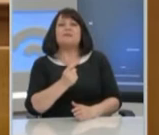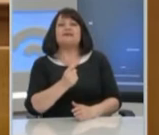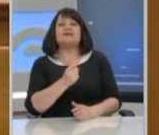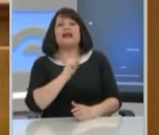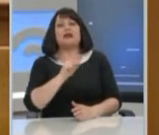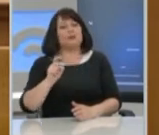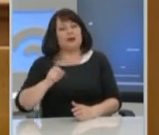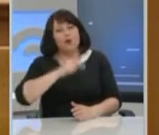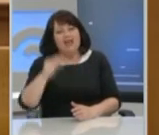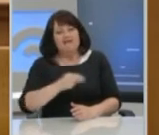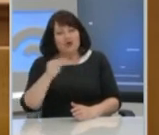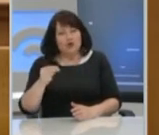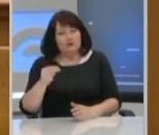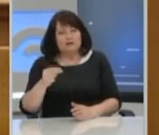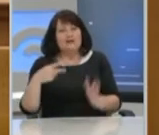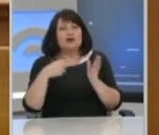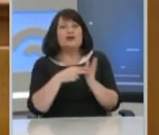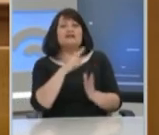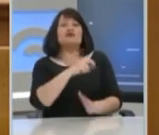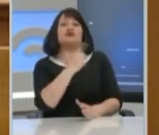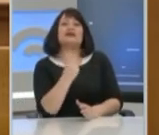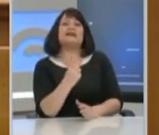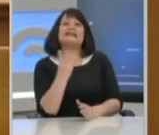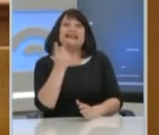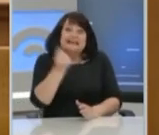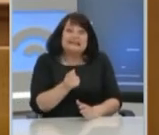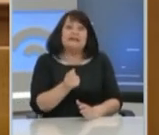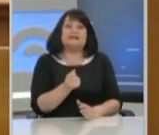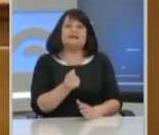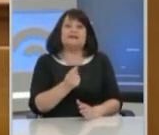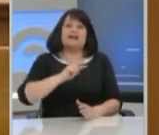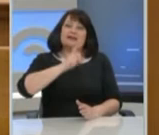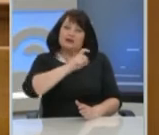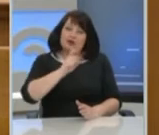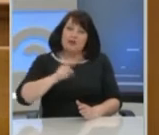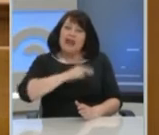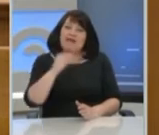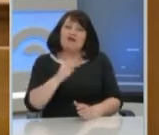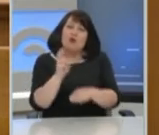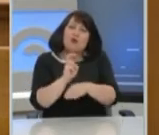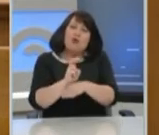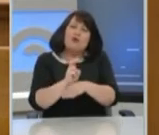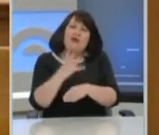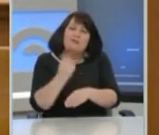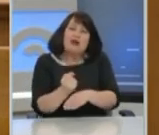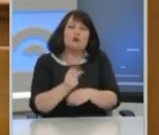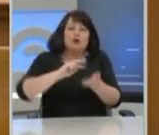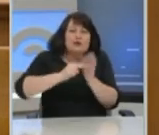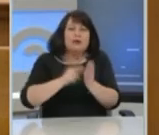ευρώ και για το 2021 ύψους 3,5 δισεκατομμυρίων ευρώ. Και όλα αυτά τα